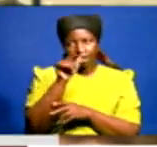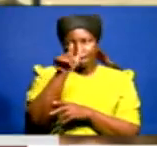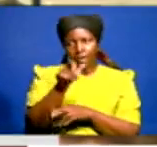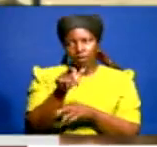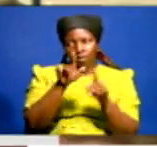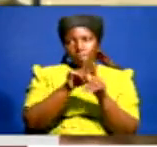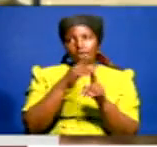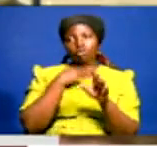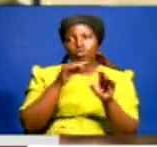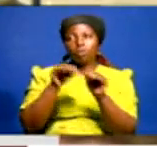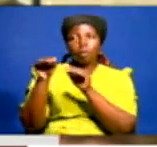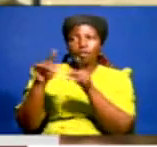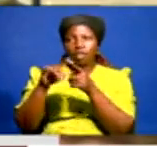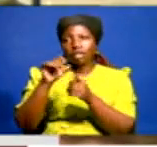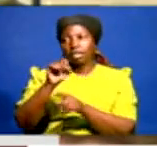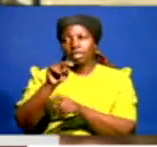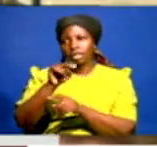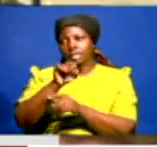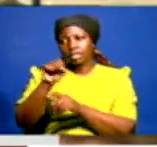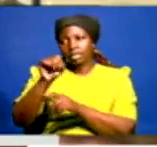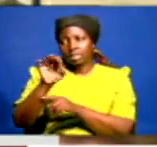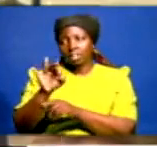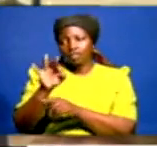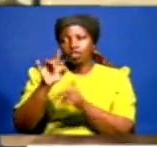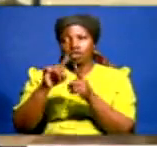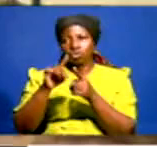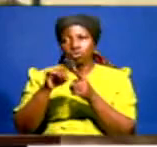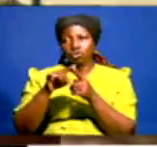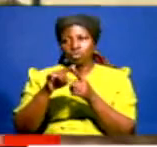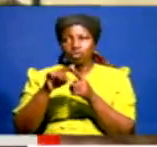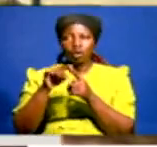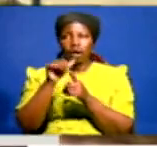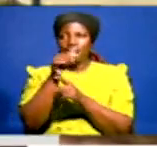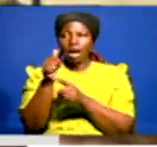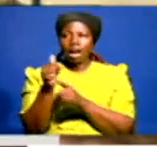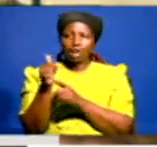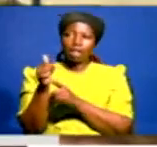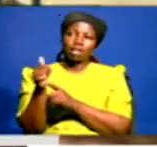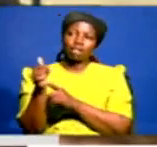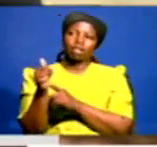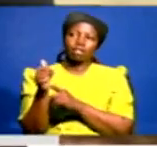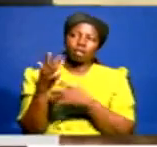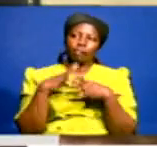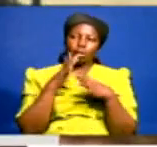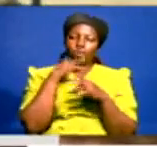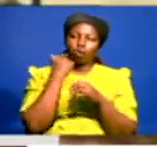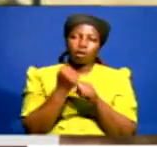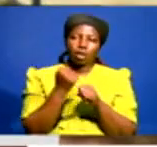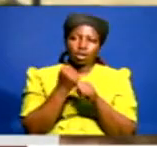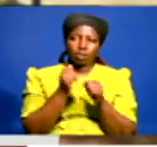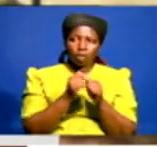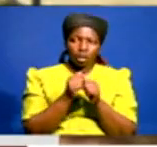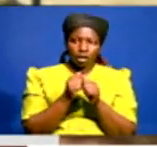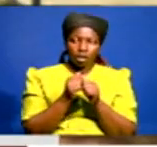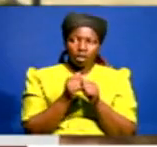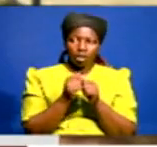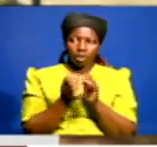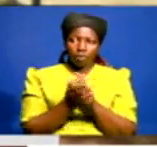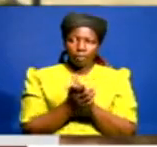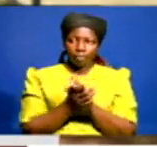naye kazi, ambapo wamekita kambi sasa hivi. Lakini kwa sasa hivi niko kwenye makao makuu ya National Theatre ambaye nina